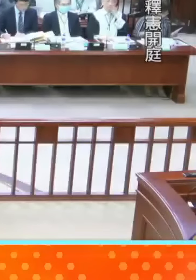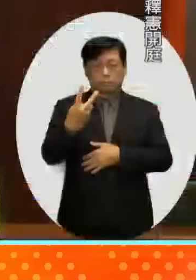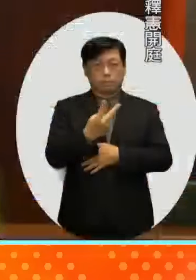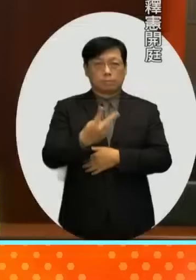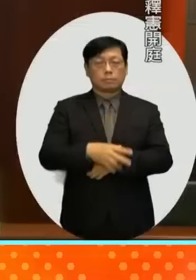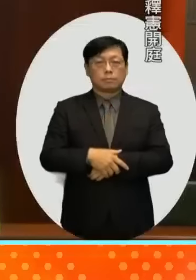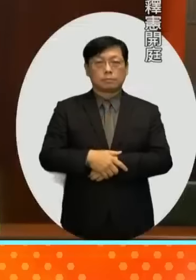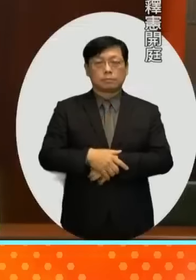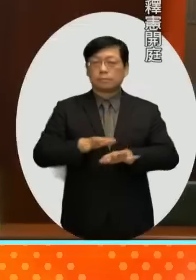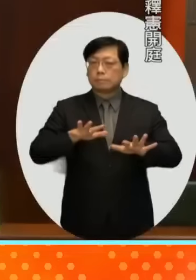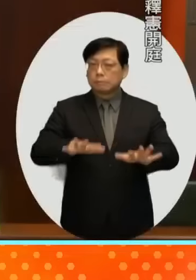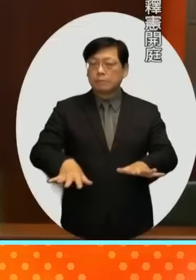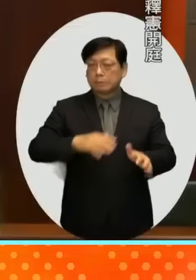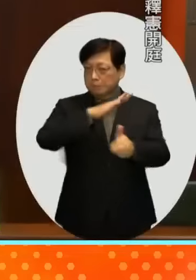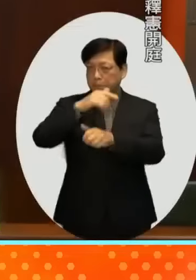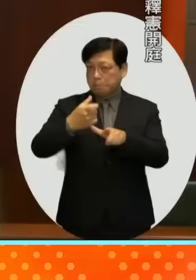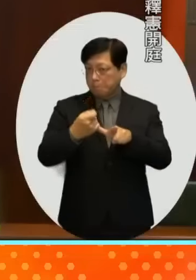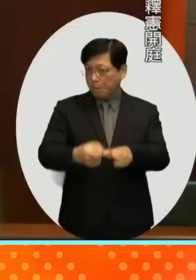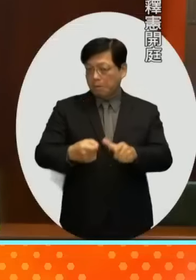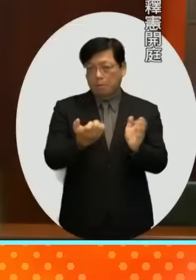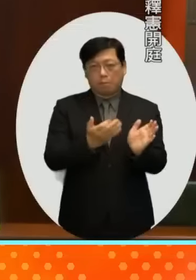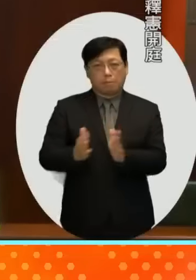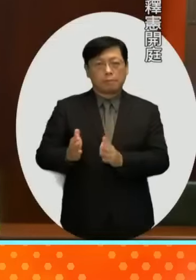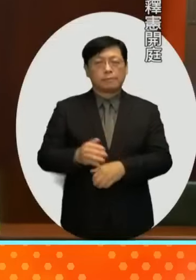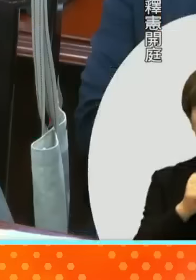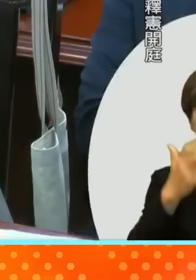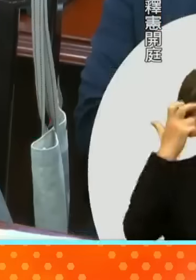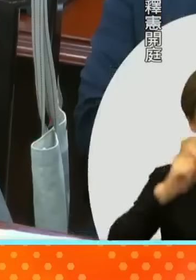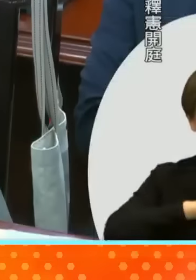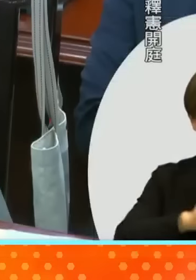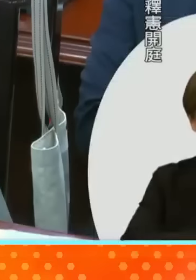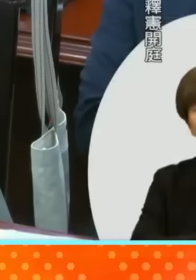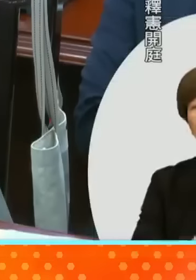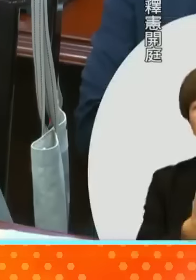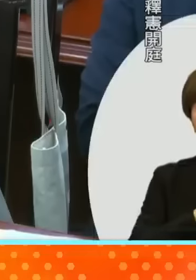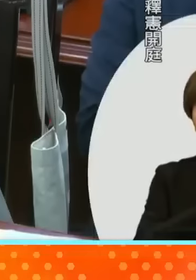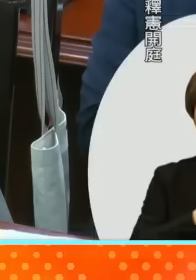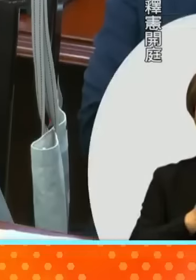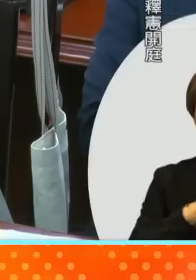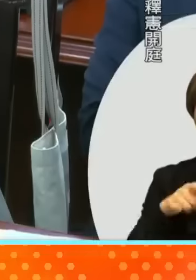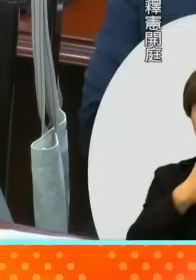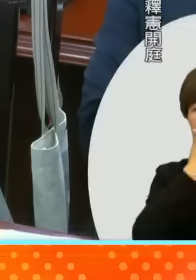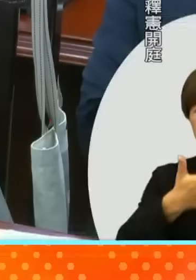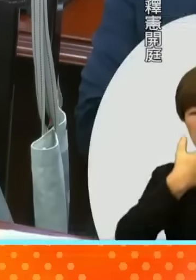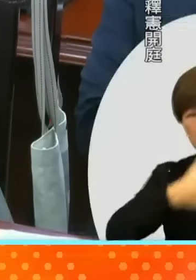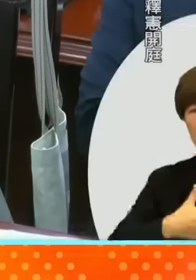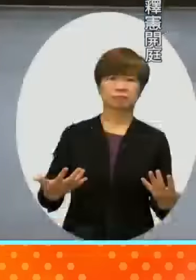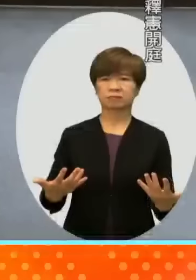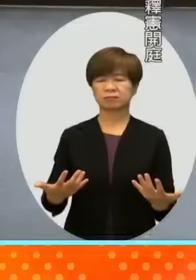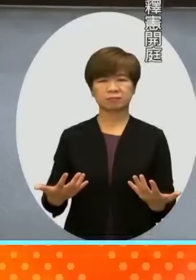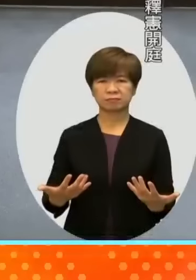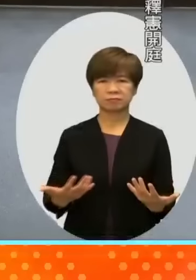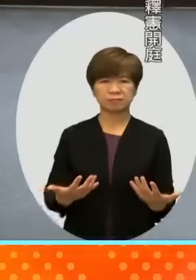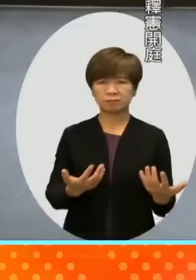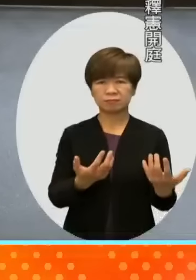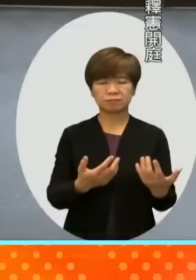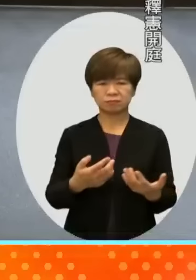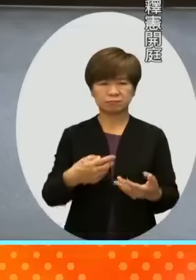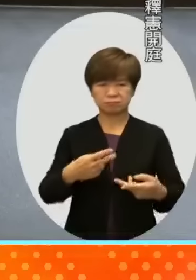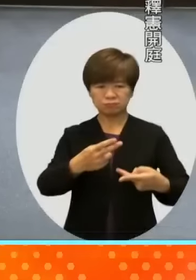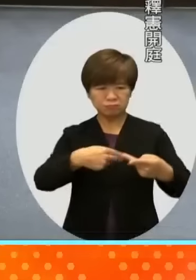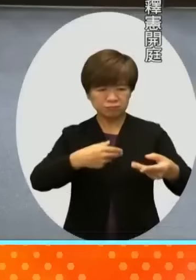样，那就是结束了，不就这样吗？就结束了。所以我这几天我一直在问，就